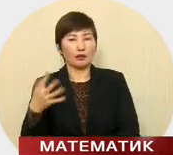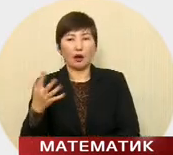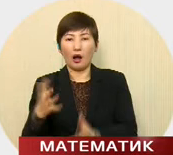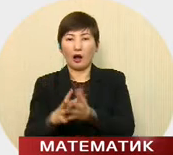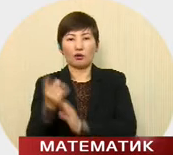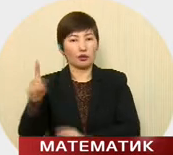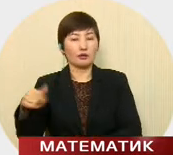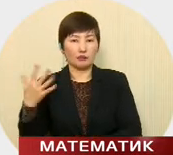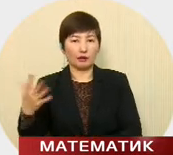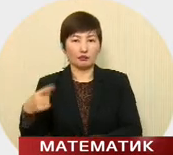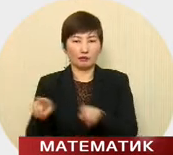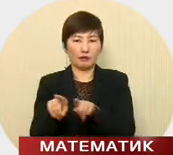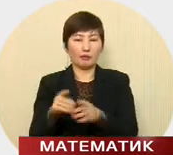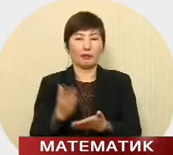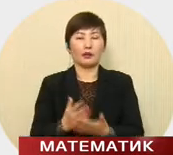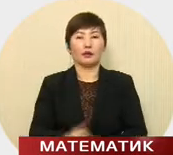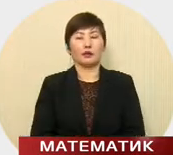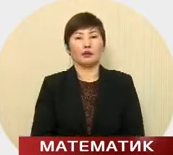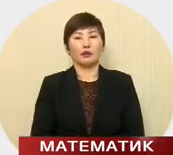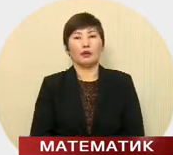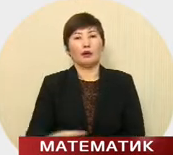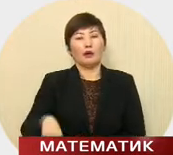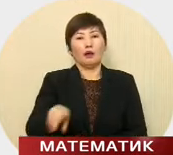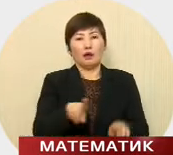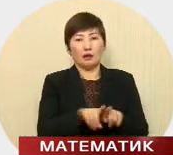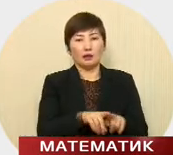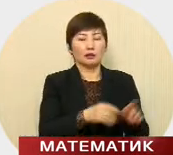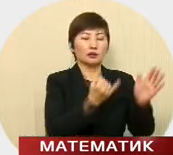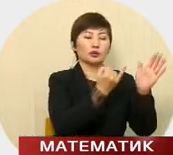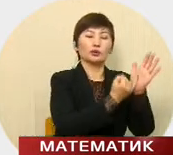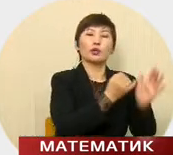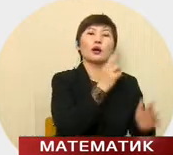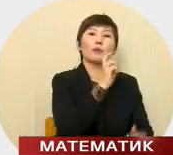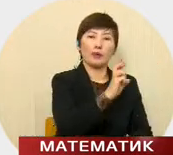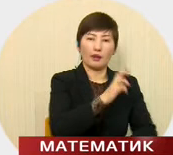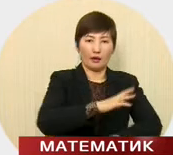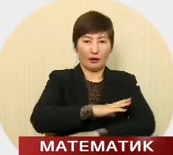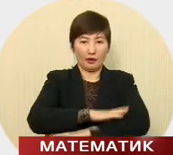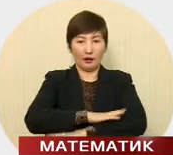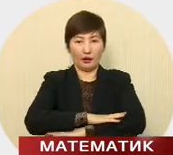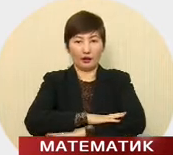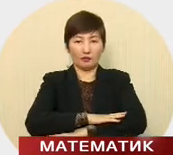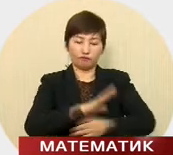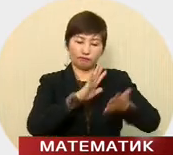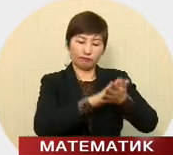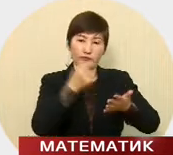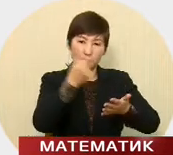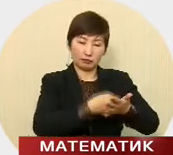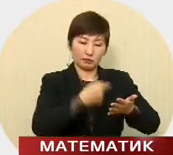12.5-12.5%-ийг тус эзэлдэг байх. За үүнтэй адилаар 6B ангийн хувьд хүснэгтийн дараах нүднүүдийг нөхцгөөе.